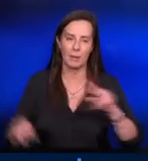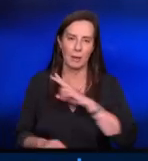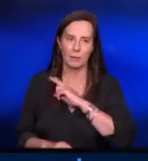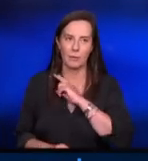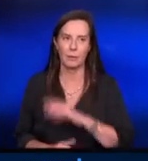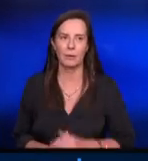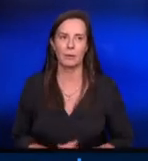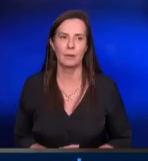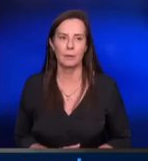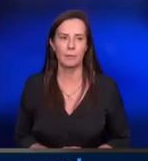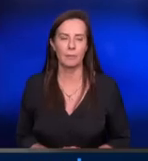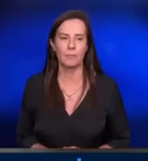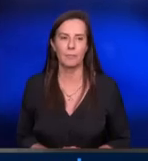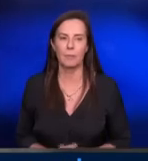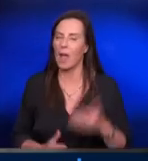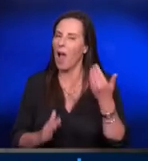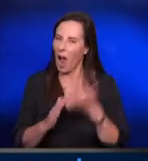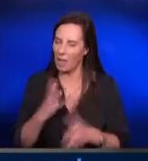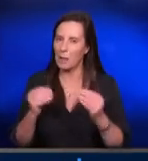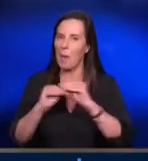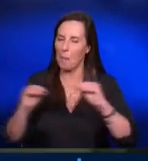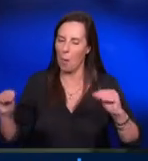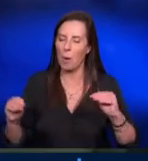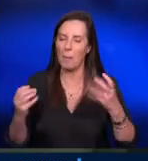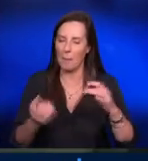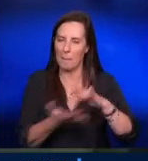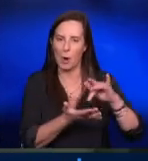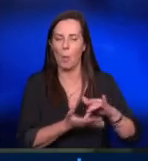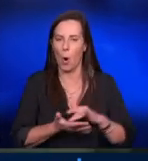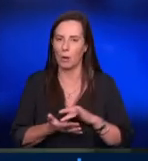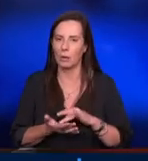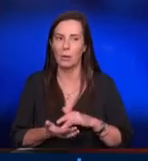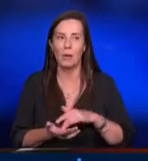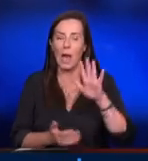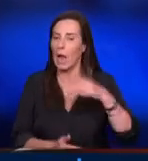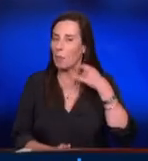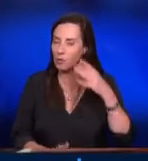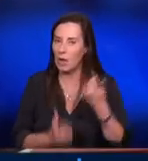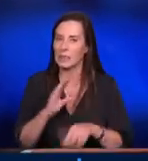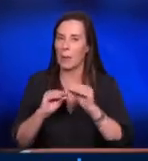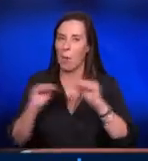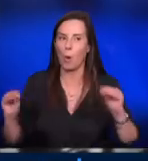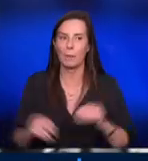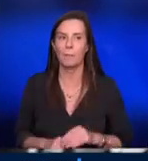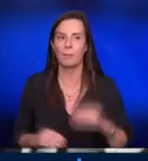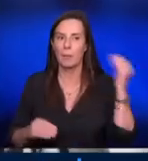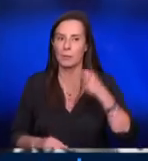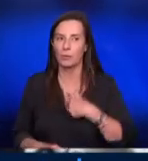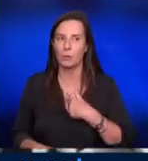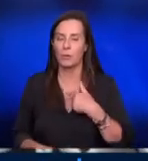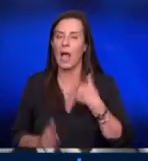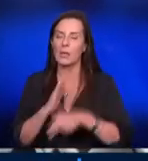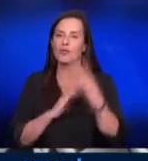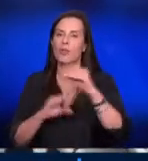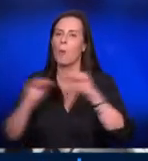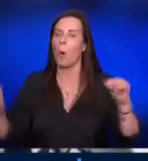you have order? המחסום מורגש כאמור באזורים רבים בארץ, גם בראשון לציון. אצלנו בבית הספר חסרות שתי